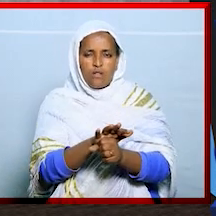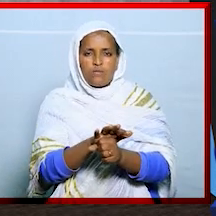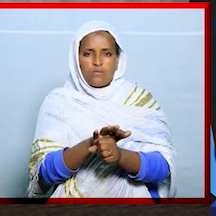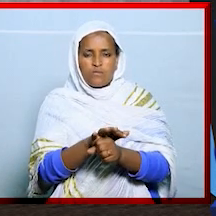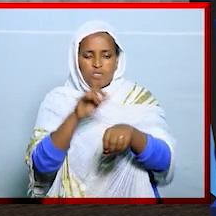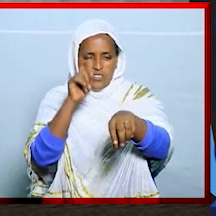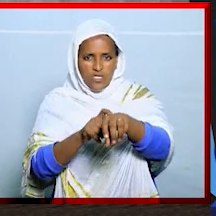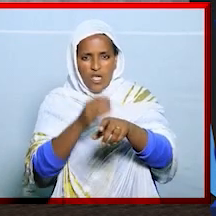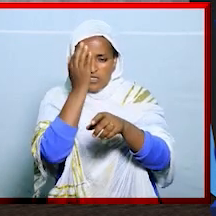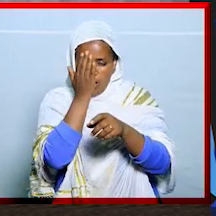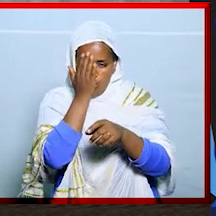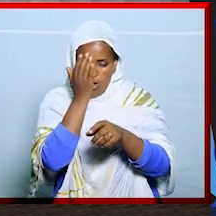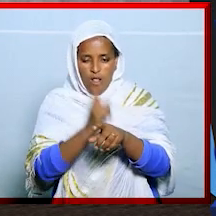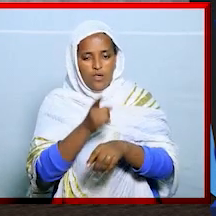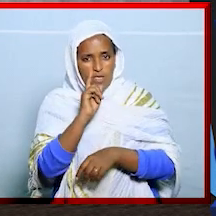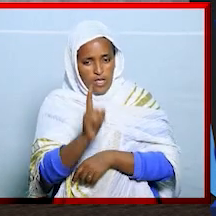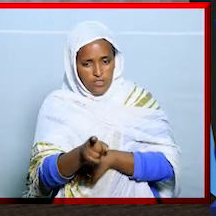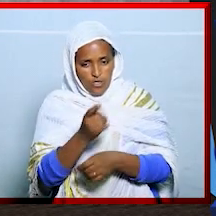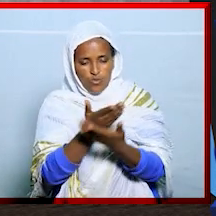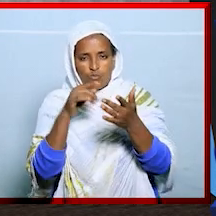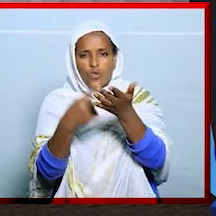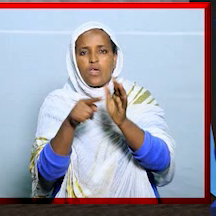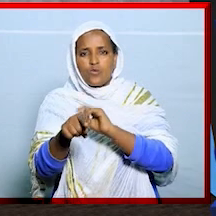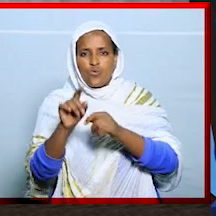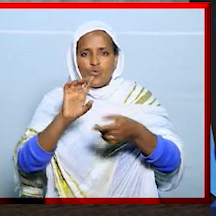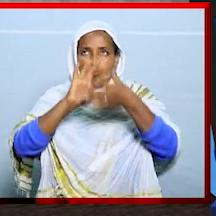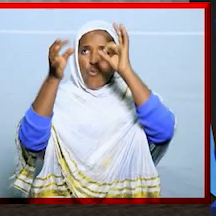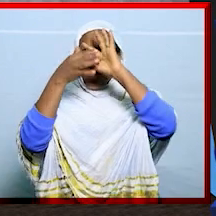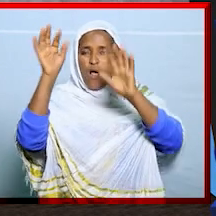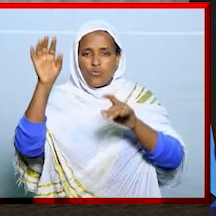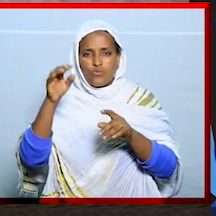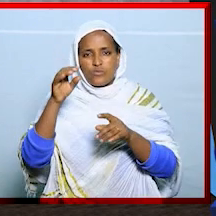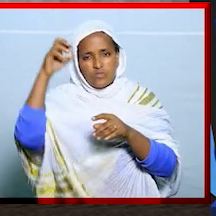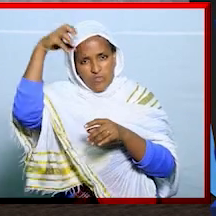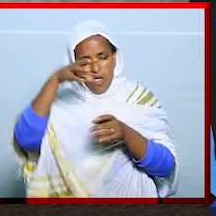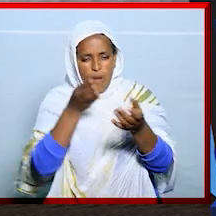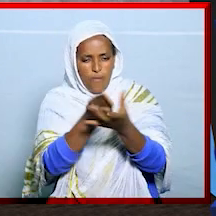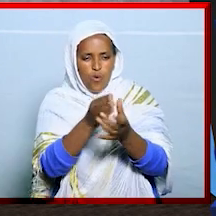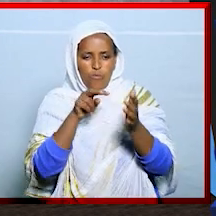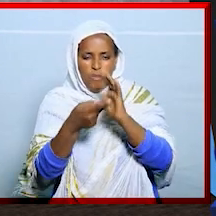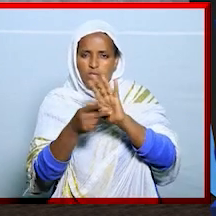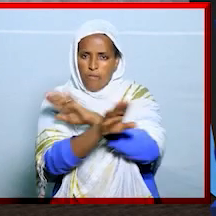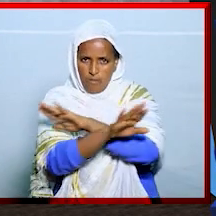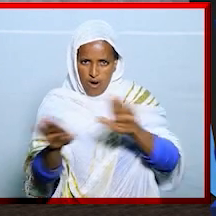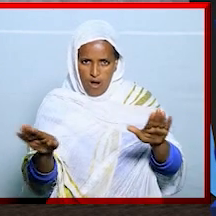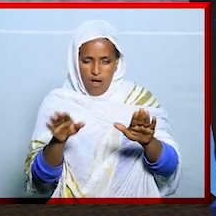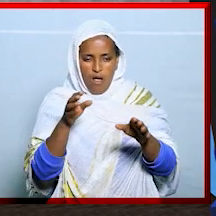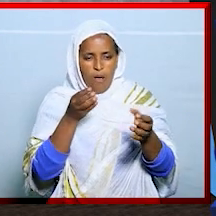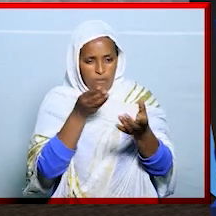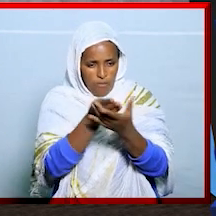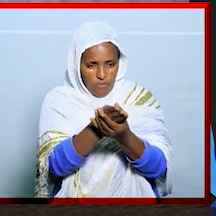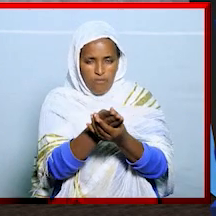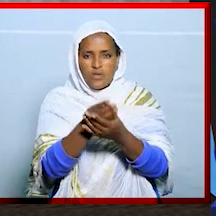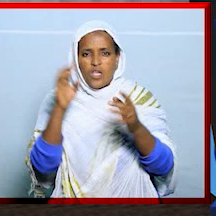ኪዳንም እስራኤላውያንን ያስጠነቀቀው ቢኖር ይሄ ነው። ፀሐይ፣ ጨረቃ፣ ከዋክብት ይግዙ የተባለው ይመግቡ ነው፣ መልካም የሚያደርጉ ነው። መግዛት